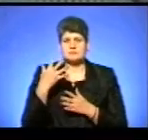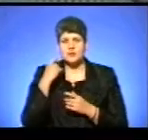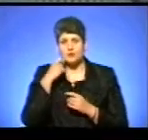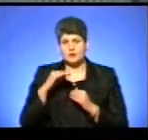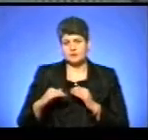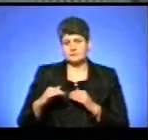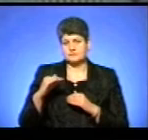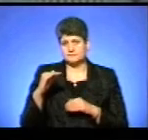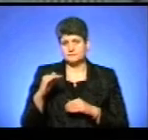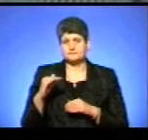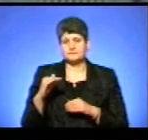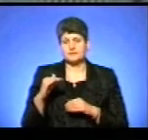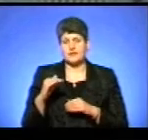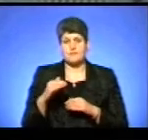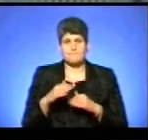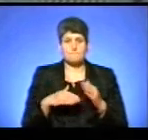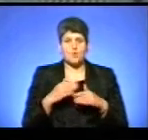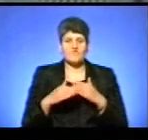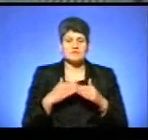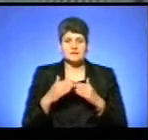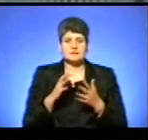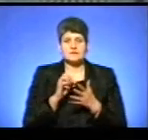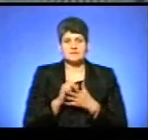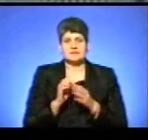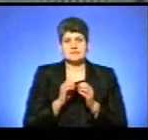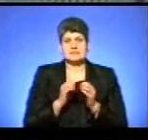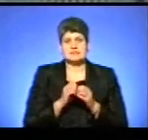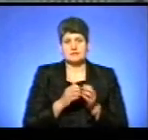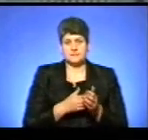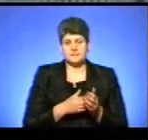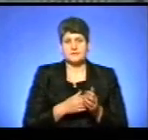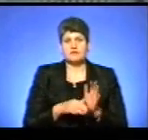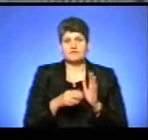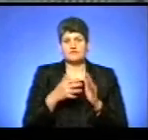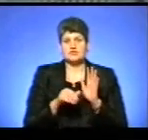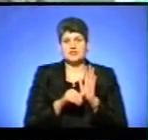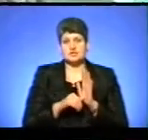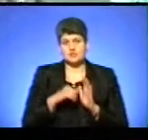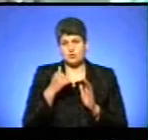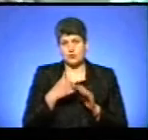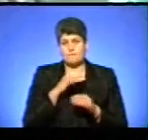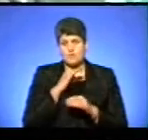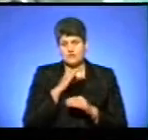5 років, а в професійних цілях вже почав займатися з 10. Вже 6 років як професійний.